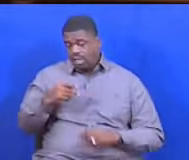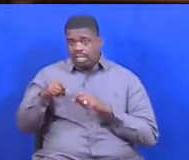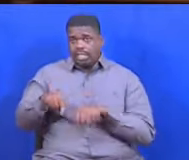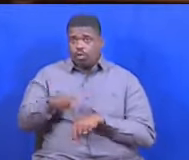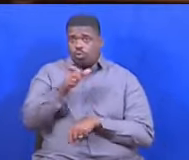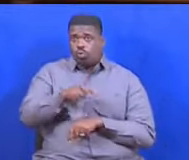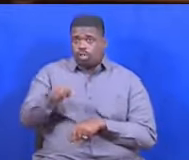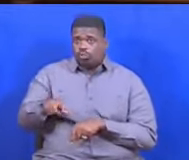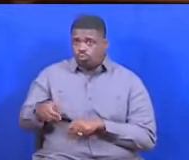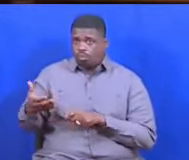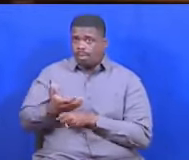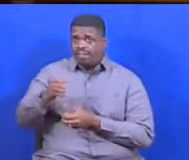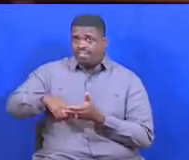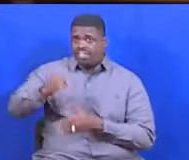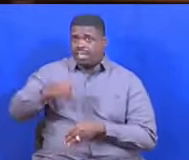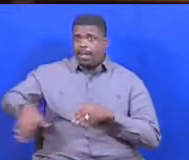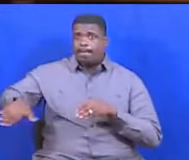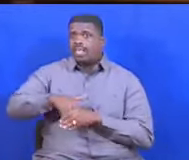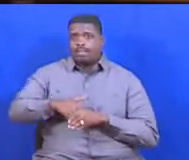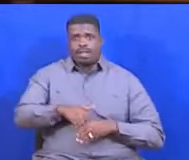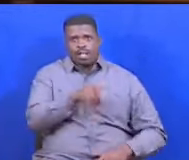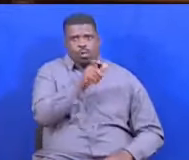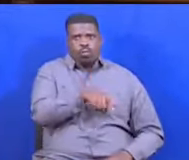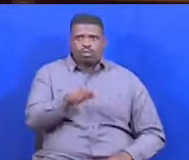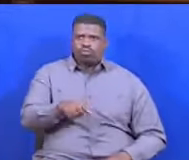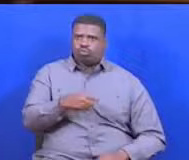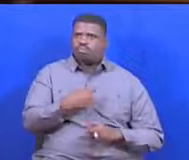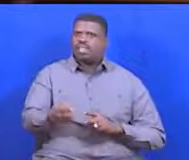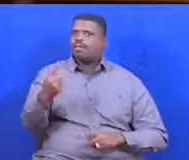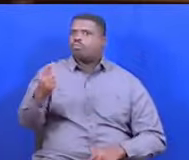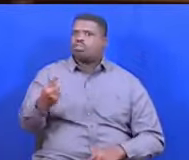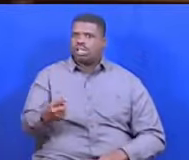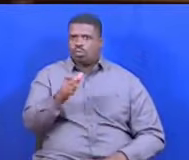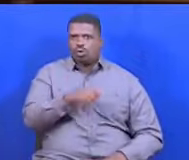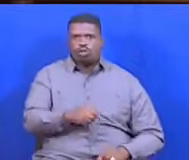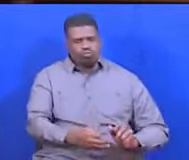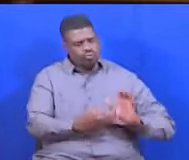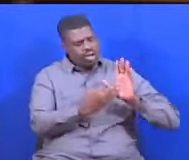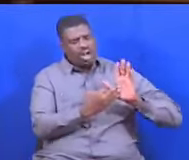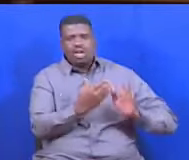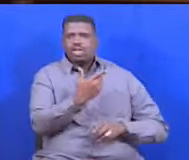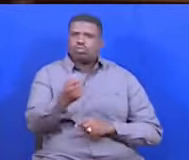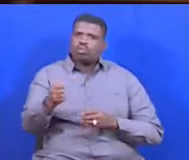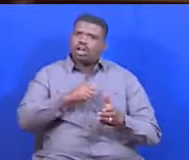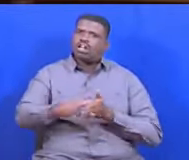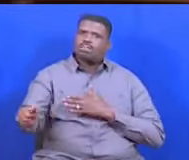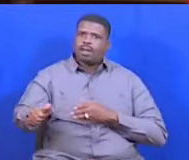wanufaika wa bima katika Watanzania 100 ni watu 8 tu ambao wanalipa bima.